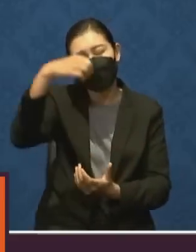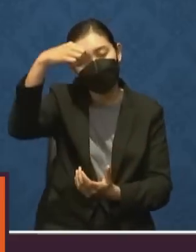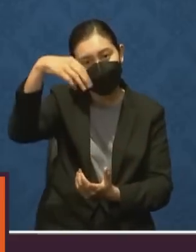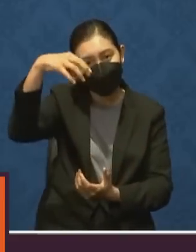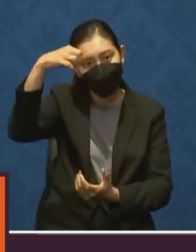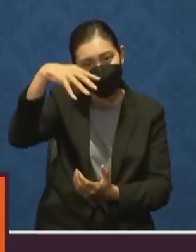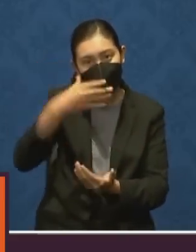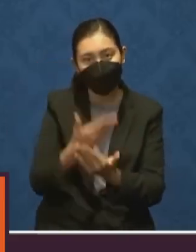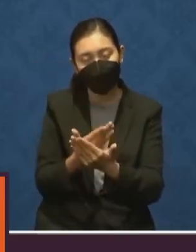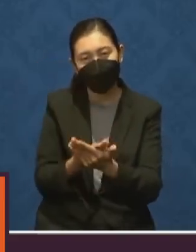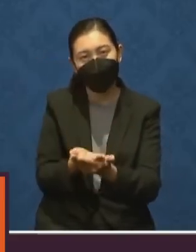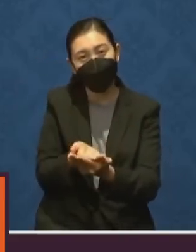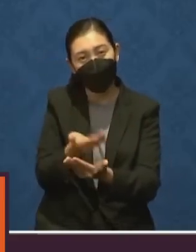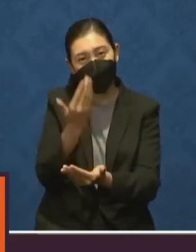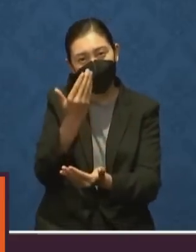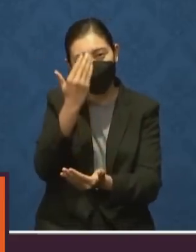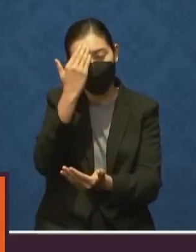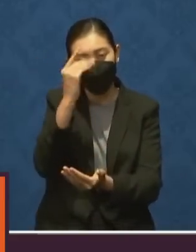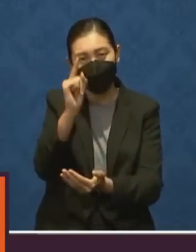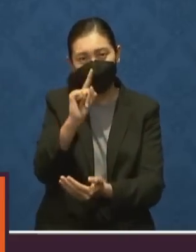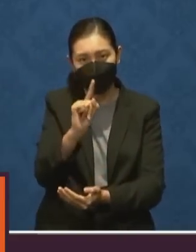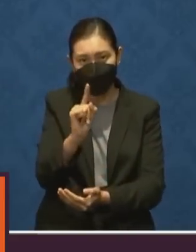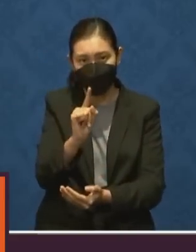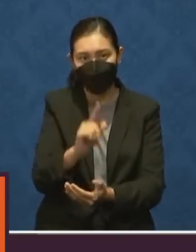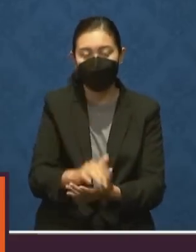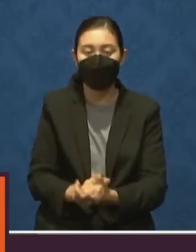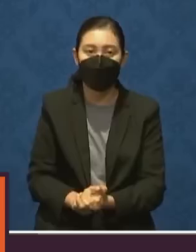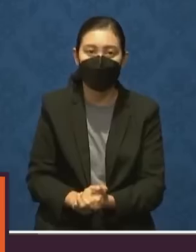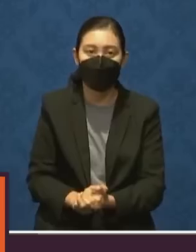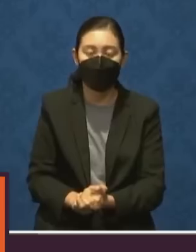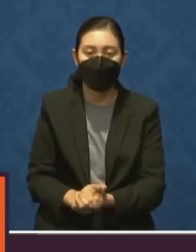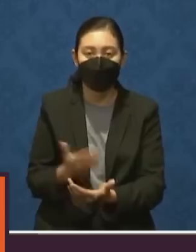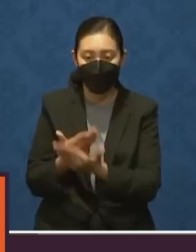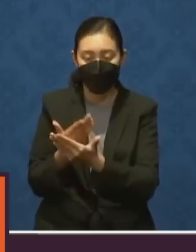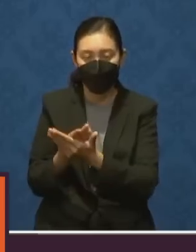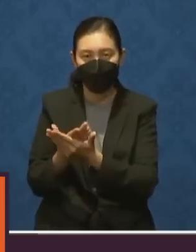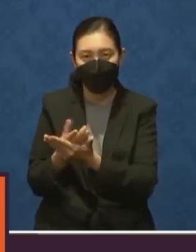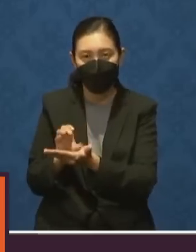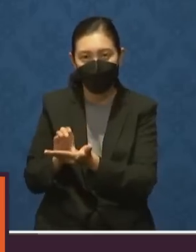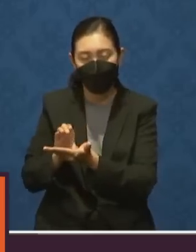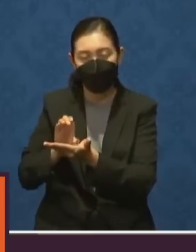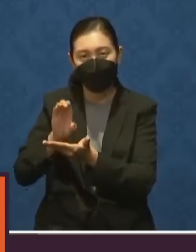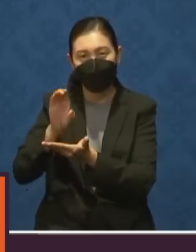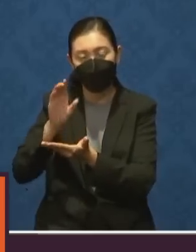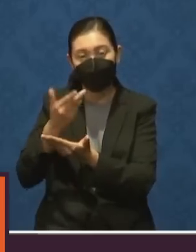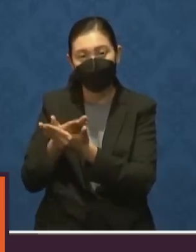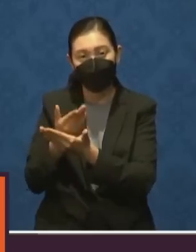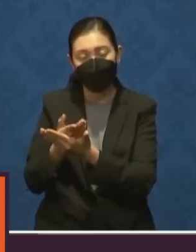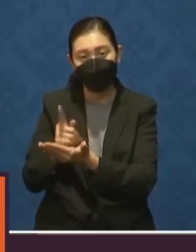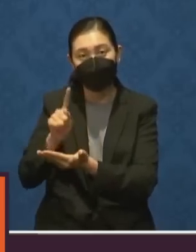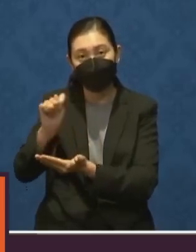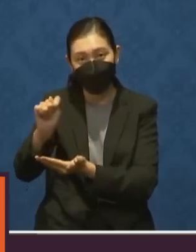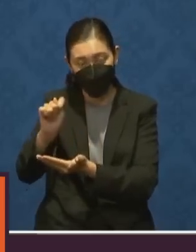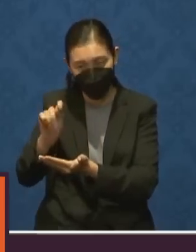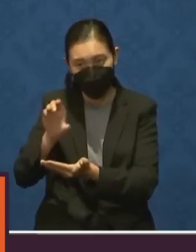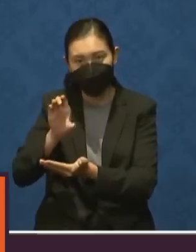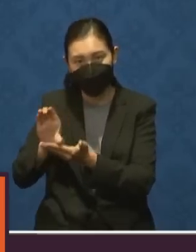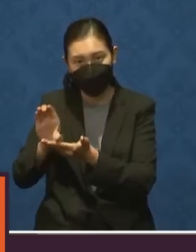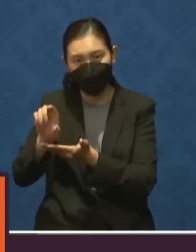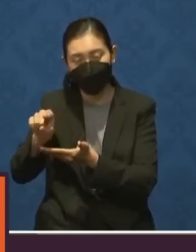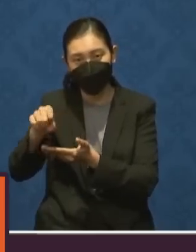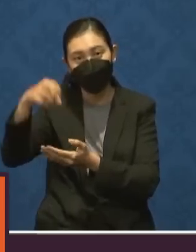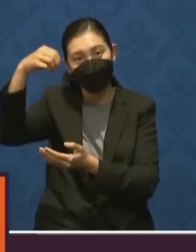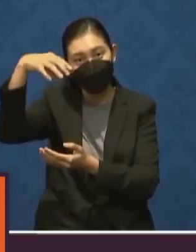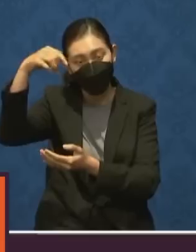านี้ atmmyได้ม foamาก in frame culosis อย่เดีวมัมสาเหตณiggleด้ อื้ประโยษ์ให้กลุม ทพรรắngงานซ